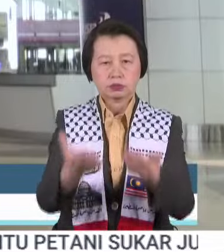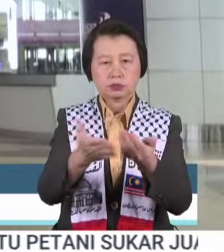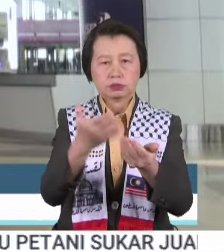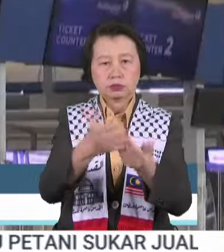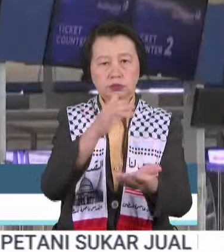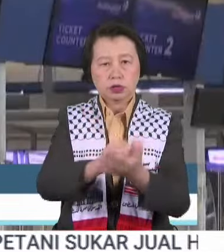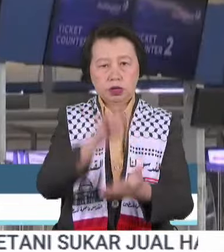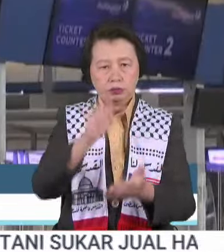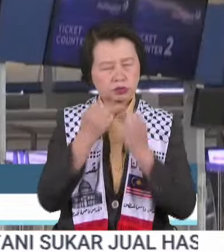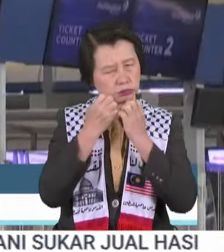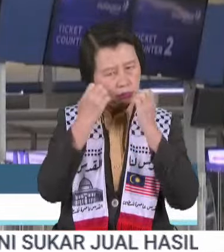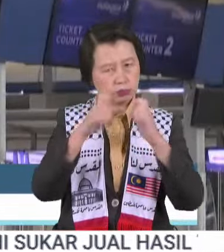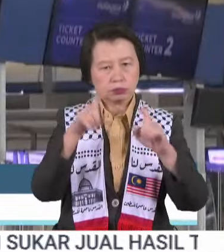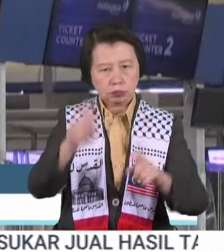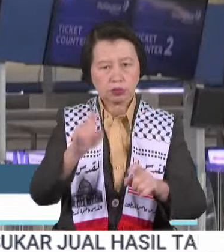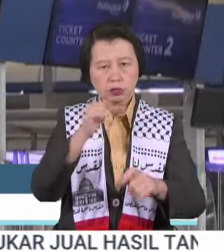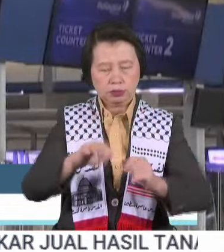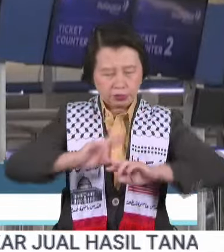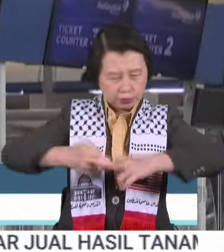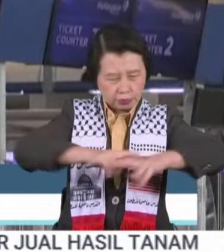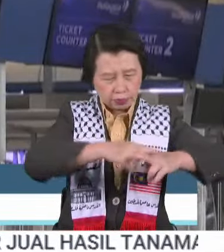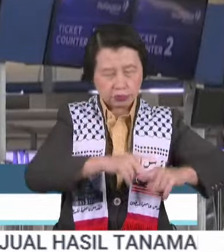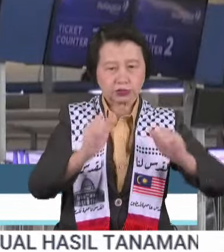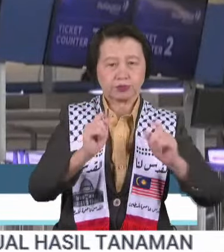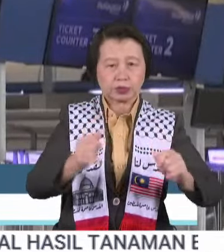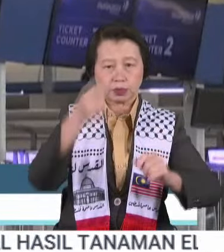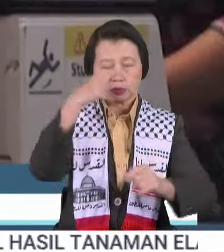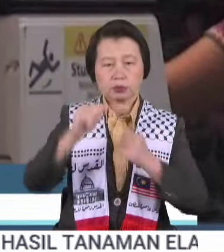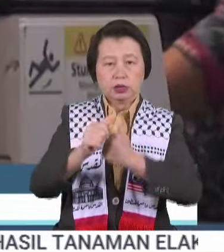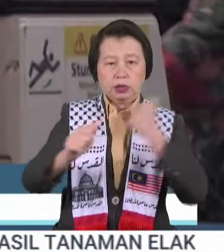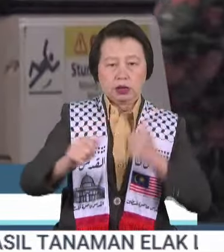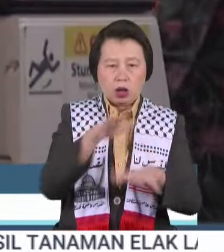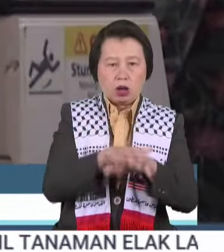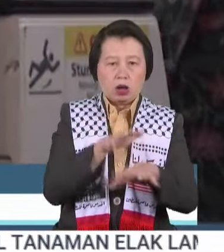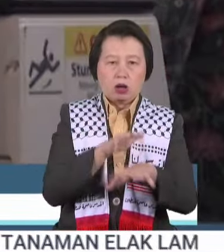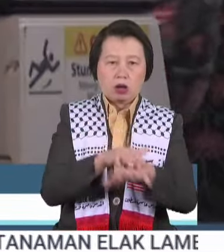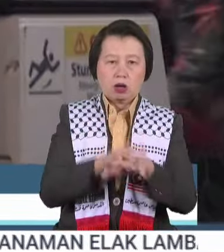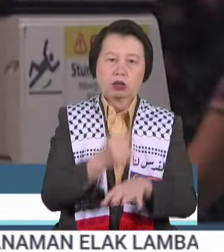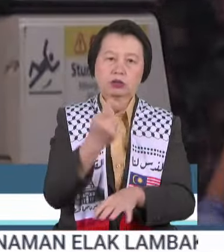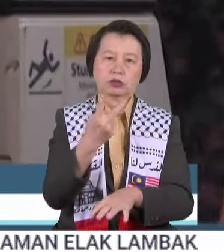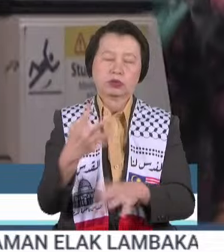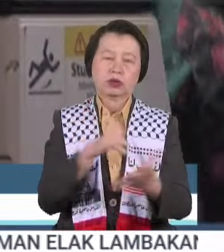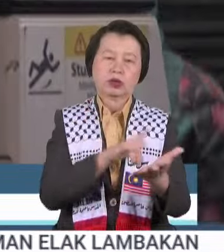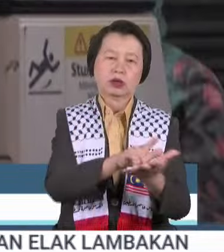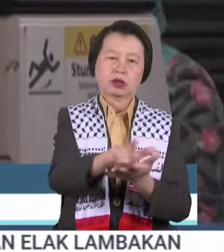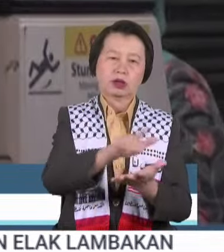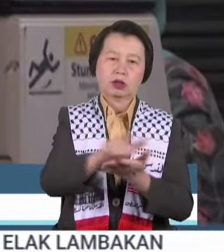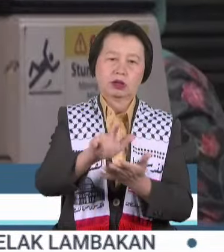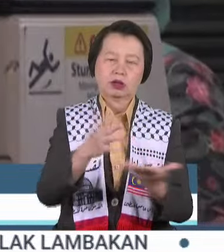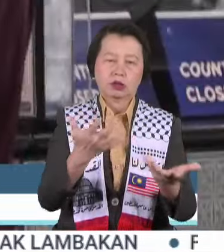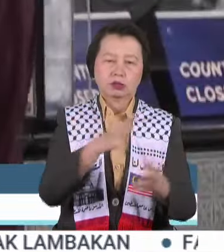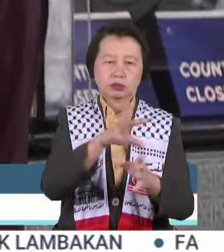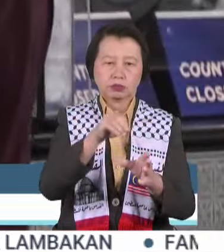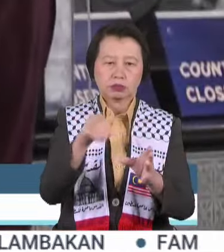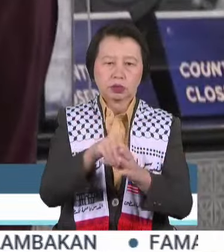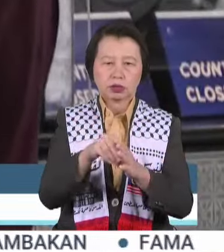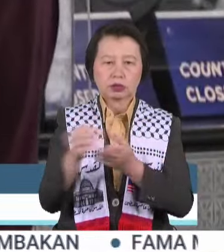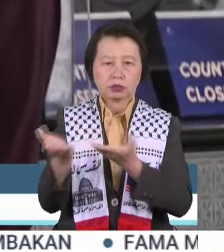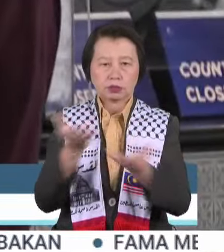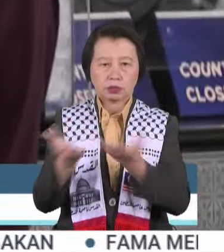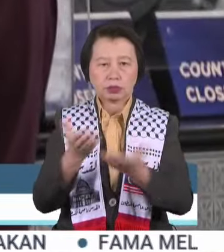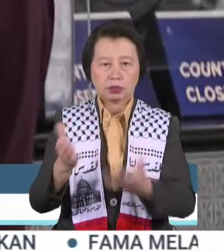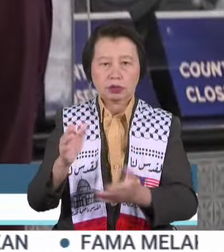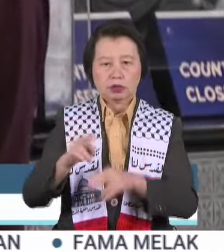Kemudahan itu perlu efisien dan harus dibaiki segera bagi mengelak kesesakan di beberapa lapangan terbang tertentu, termasuk